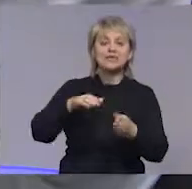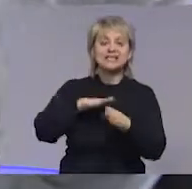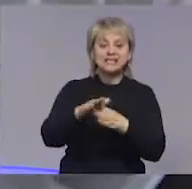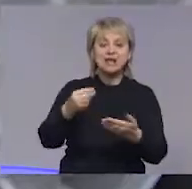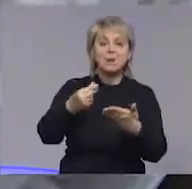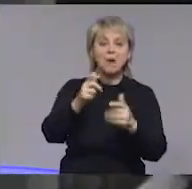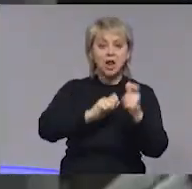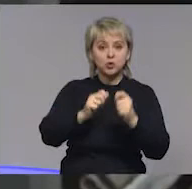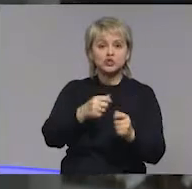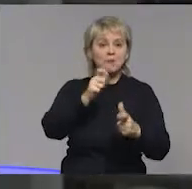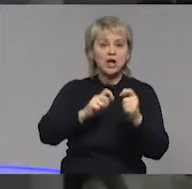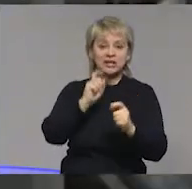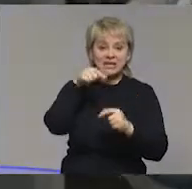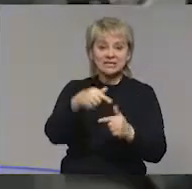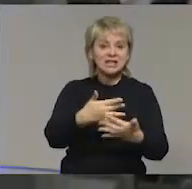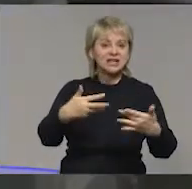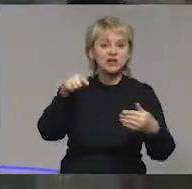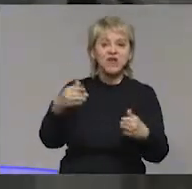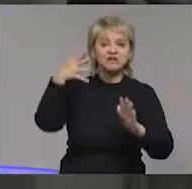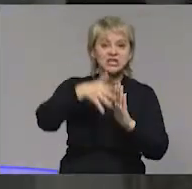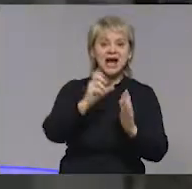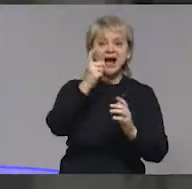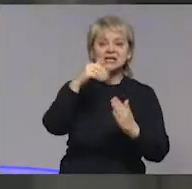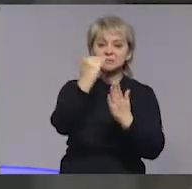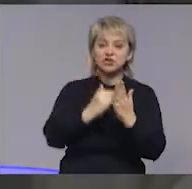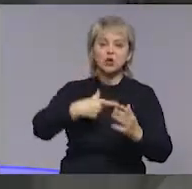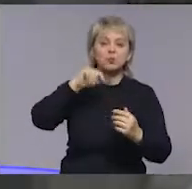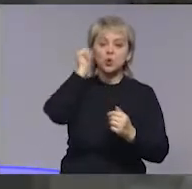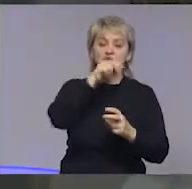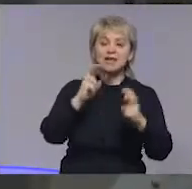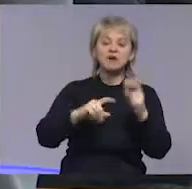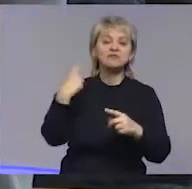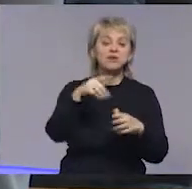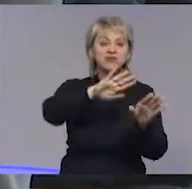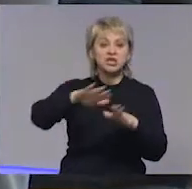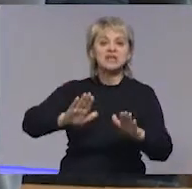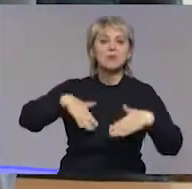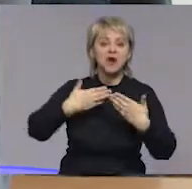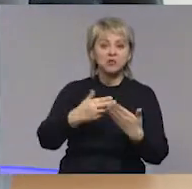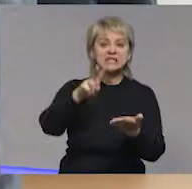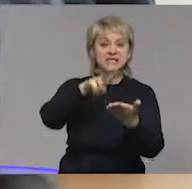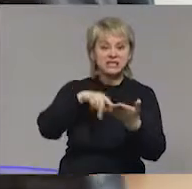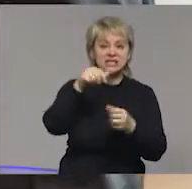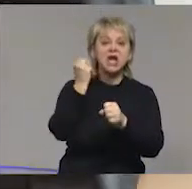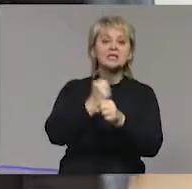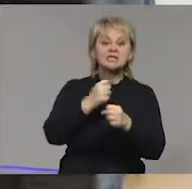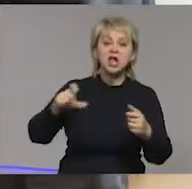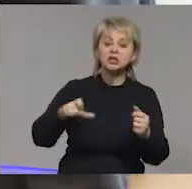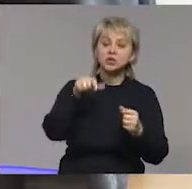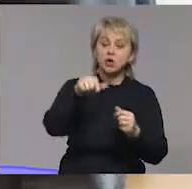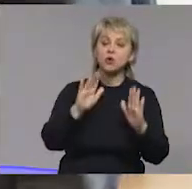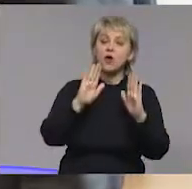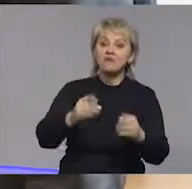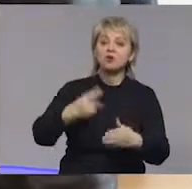и кисломолочные продукты. Внедрена система ХАСП. В прошлом году предприятие впервые прошло добровольную сертификацию «Сделано на Дону». И